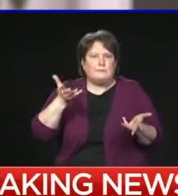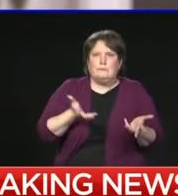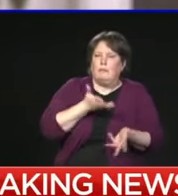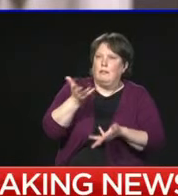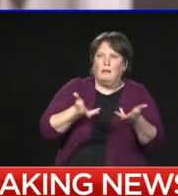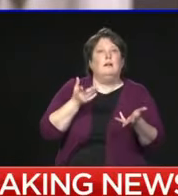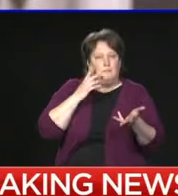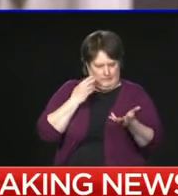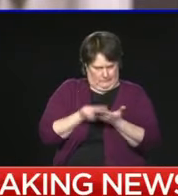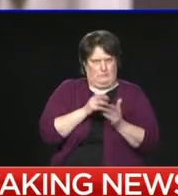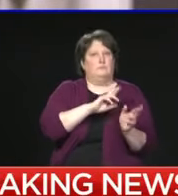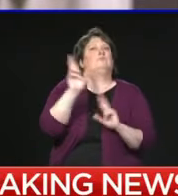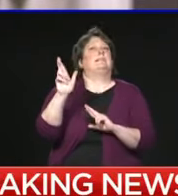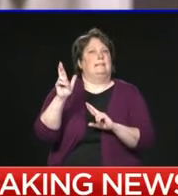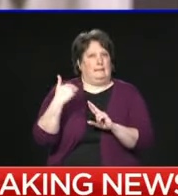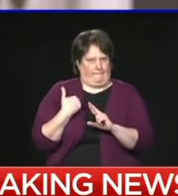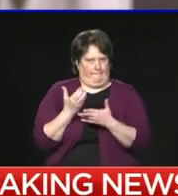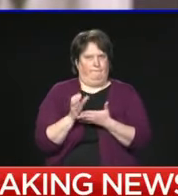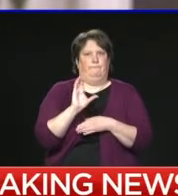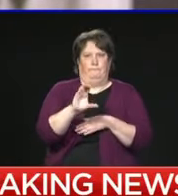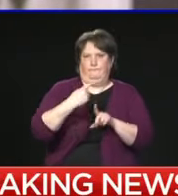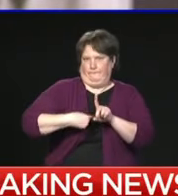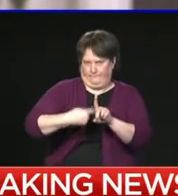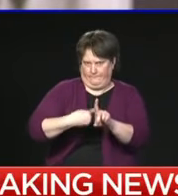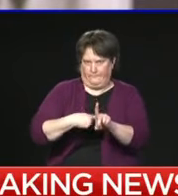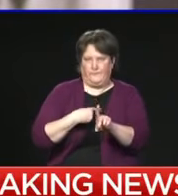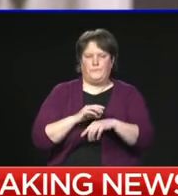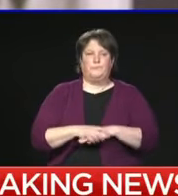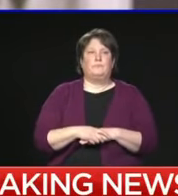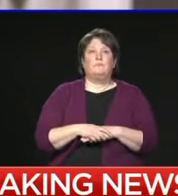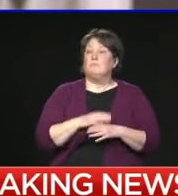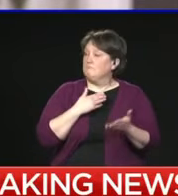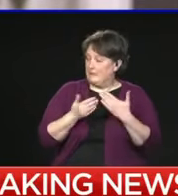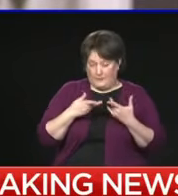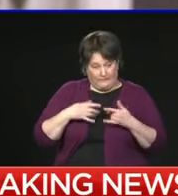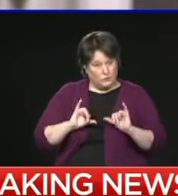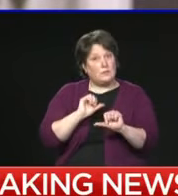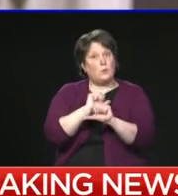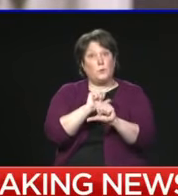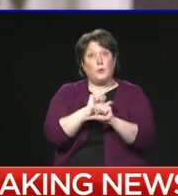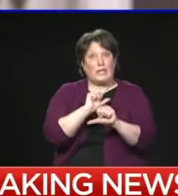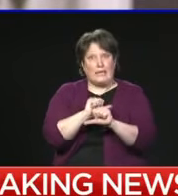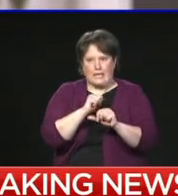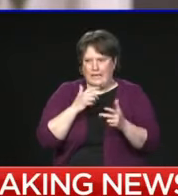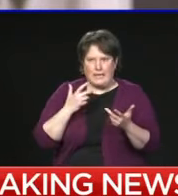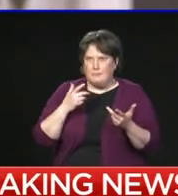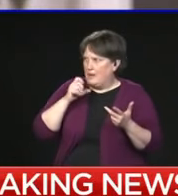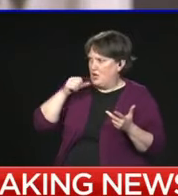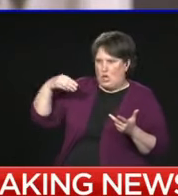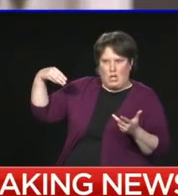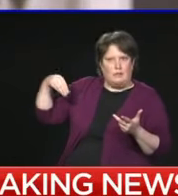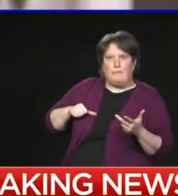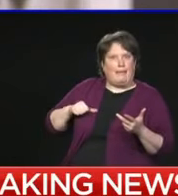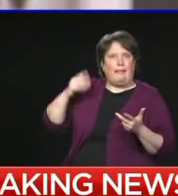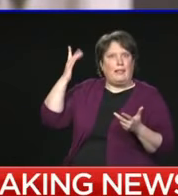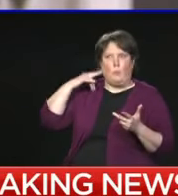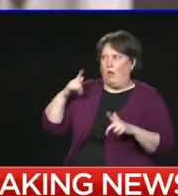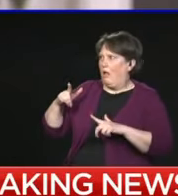vous. Et même si vous avez encore un emploi, mais que vous ne recevez pas de rémunération à cause de cette crise, la